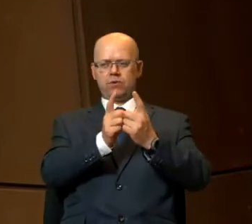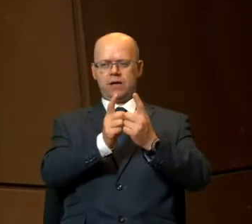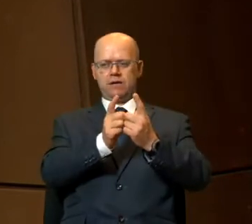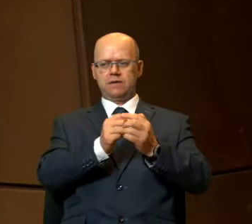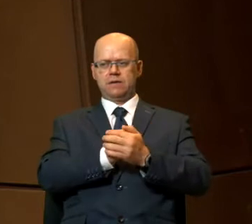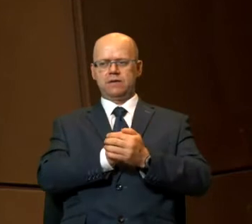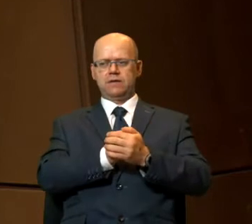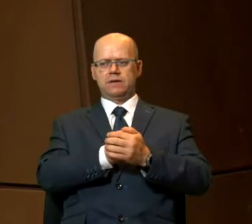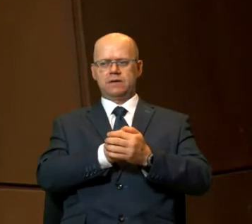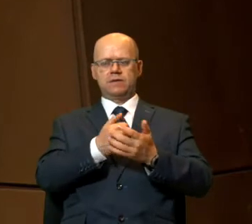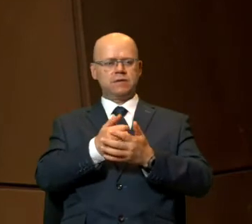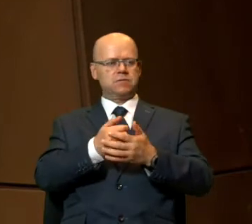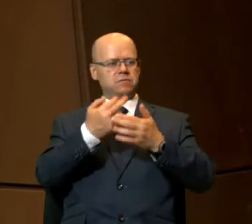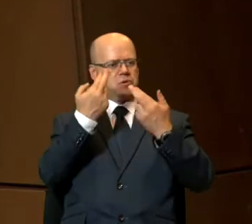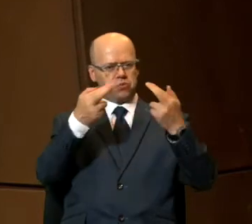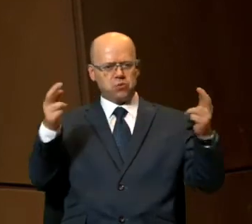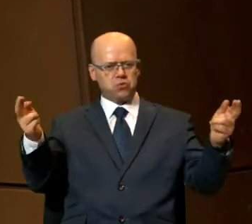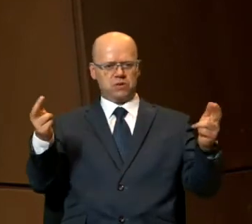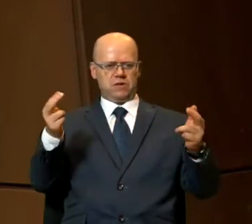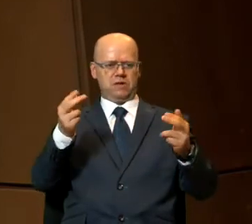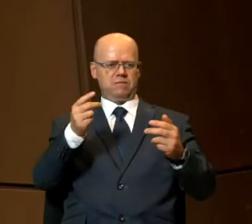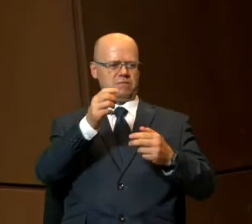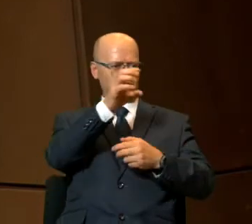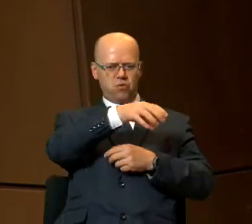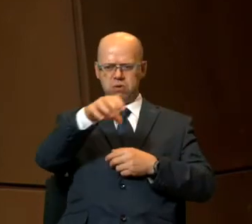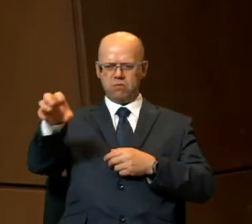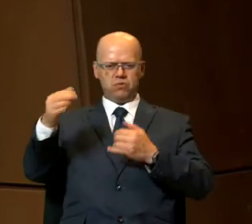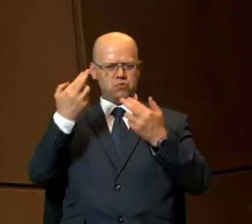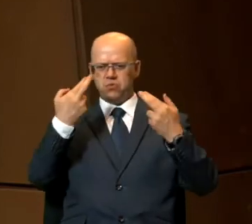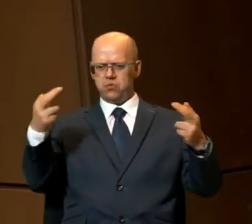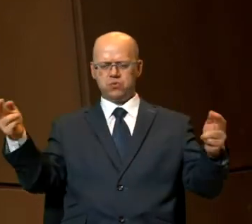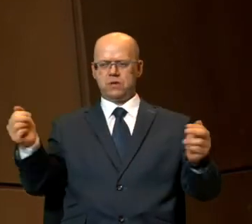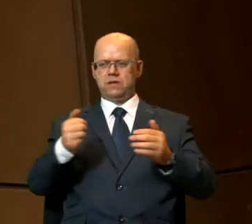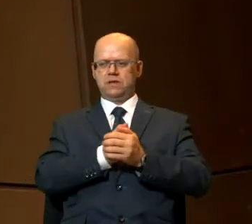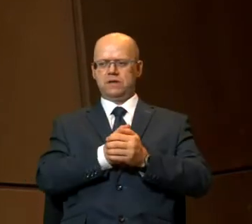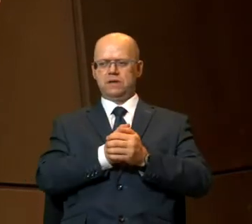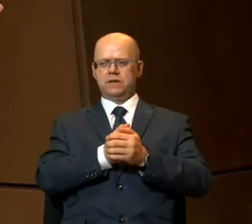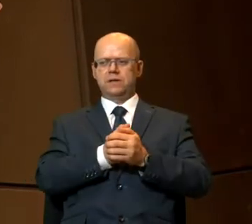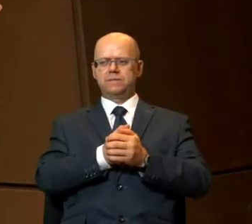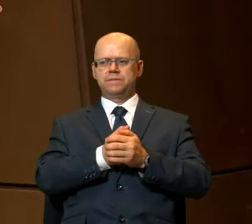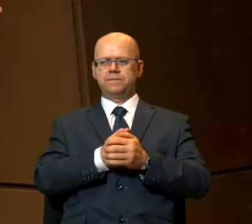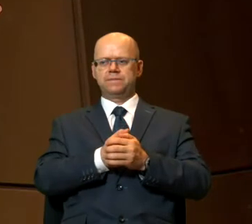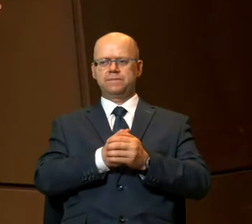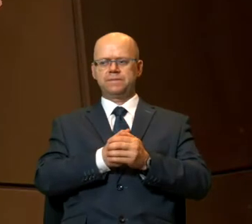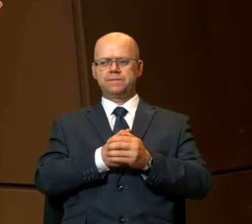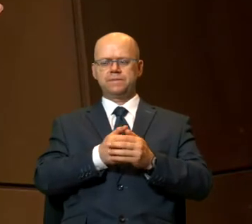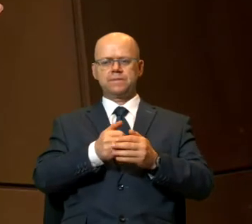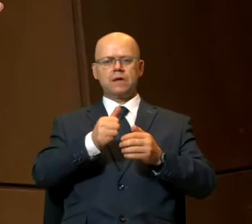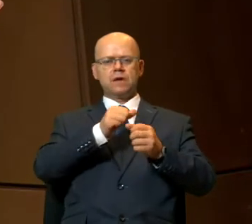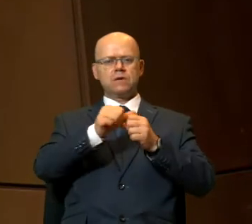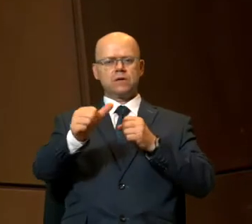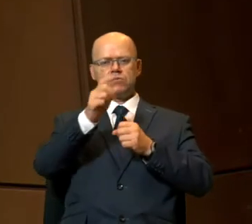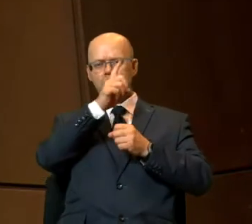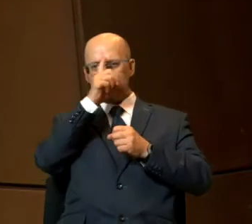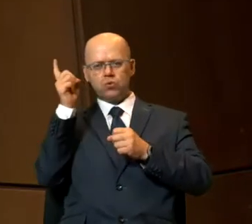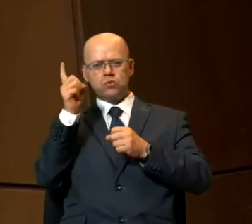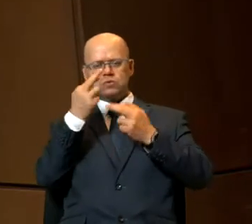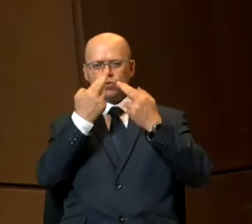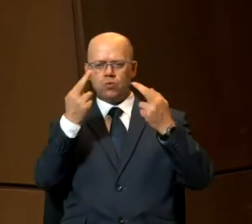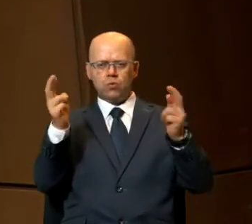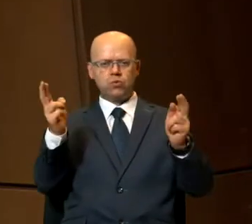przez naturę. Jesteśmy zróżnicowani oczywiście i jesteśmy ludźmi, którzy się różnią z